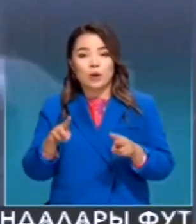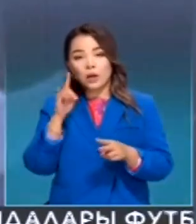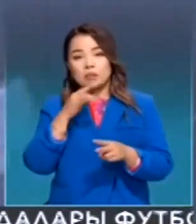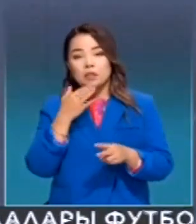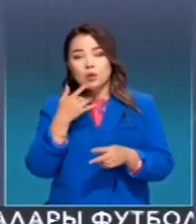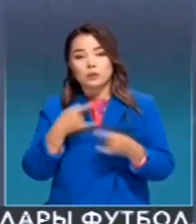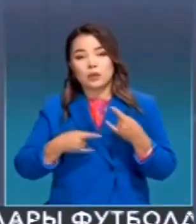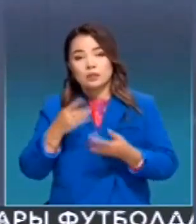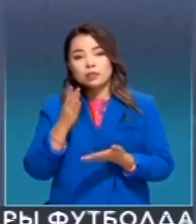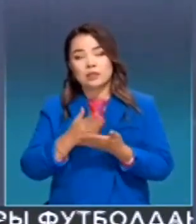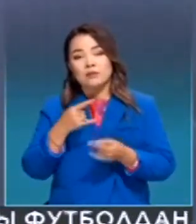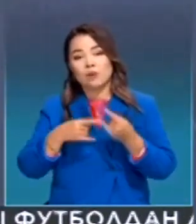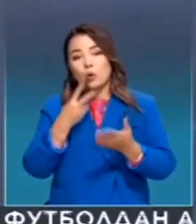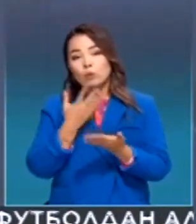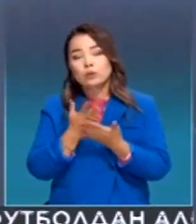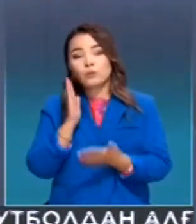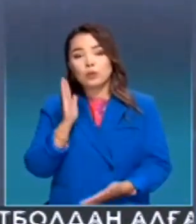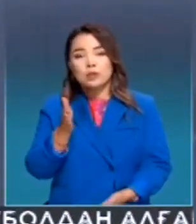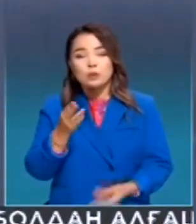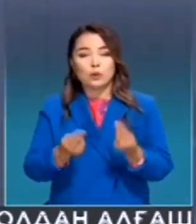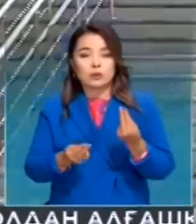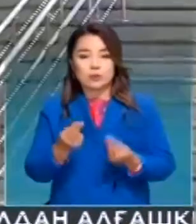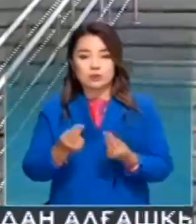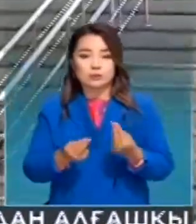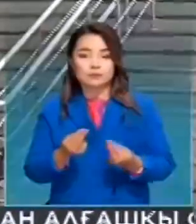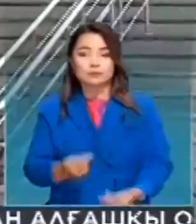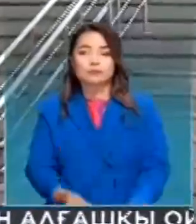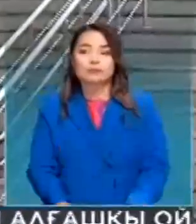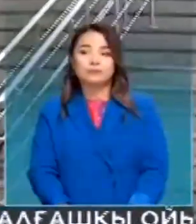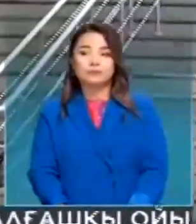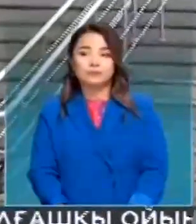ұлттық арнасы тікелей эфирде көрсетеді.